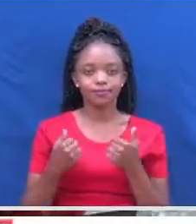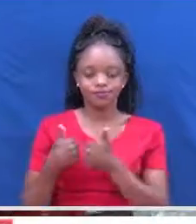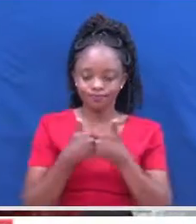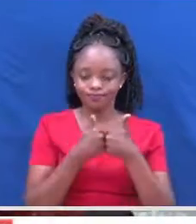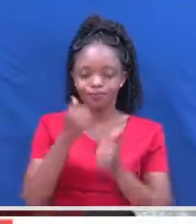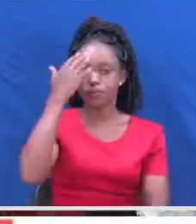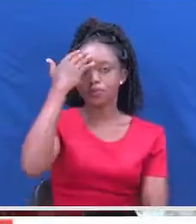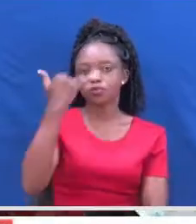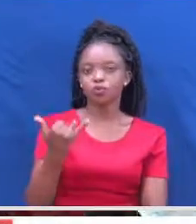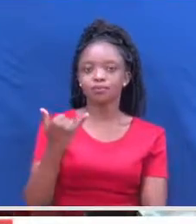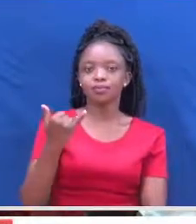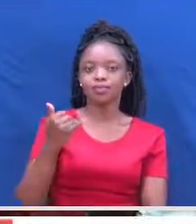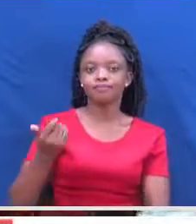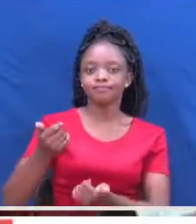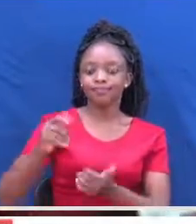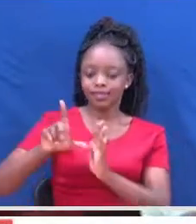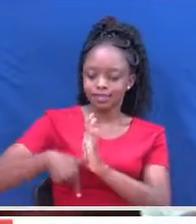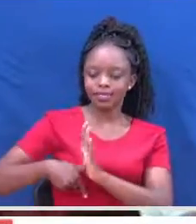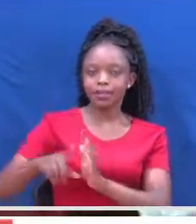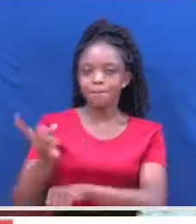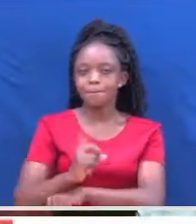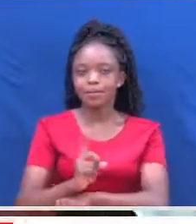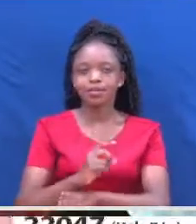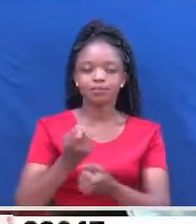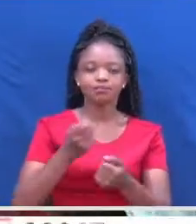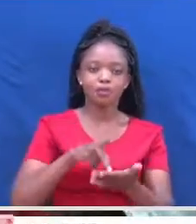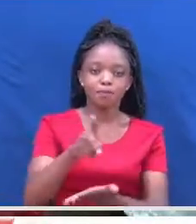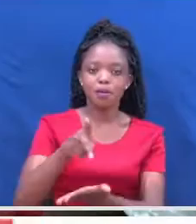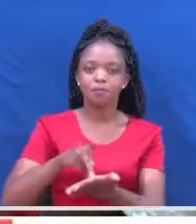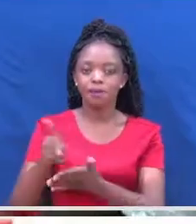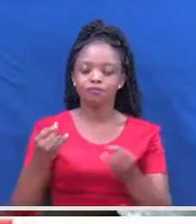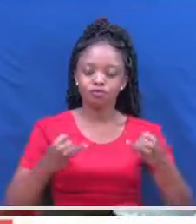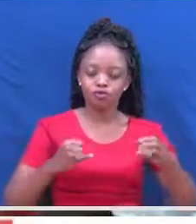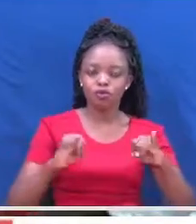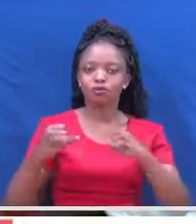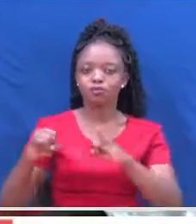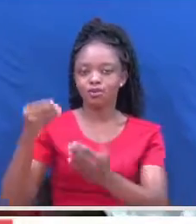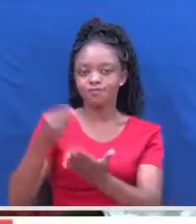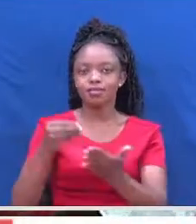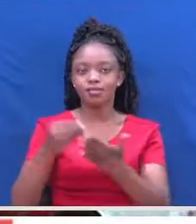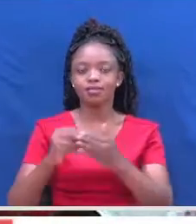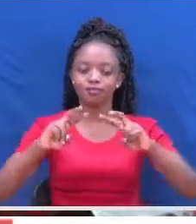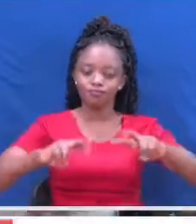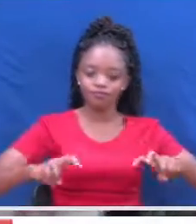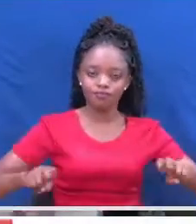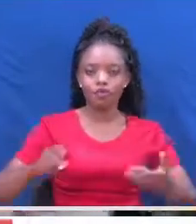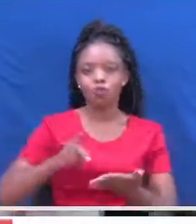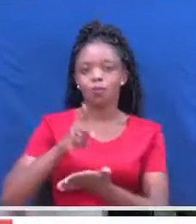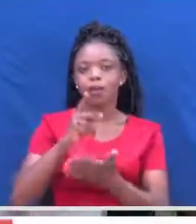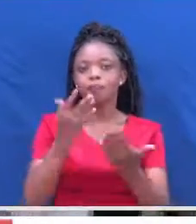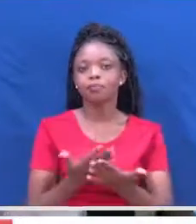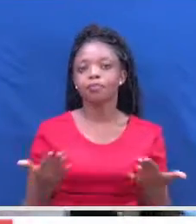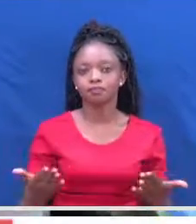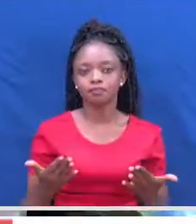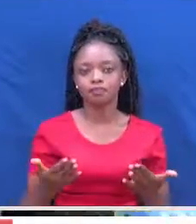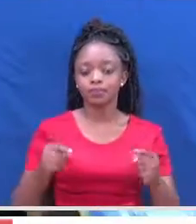are making last minute, you know, purchases because we are trying to put together, you know, finances in order to make these purchases. Hali hii